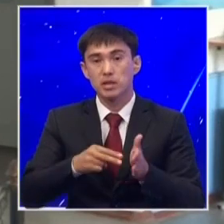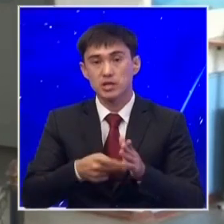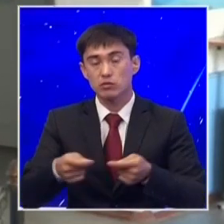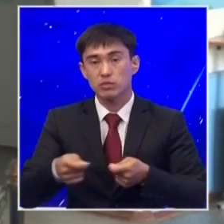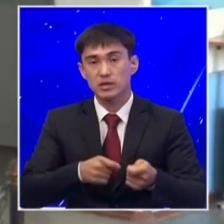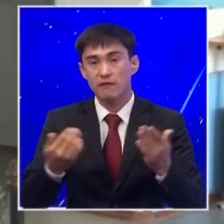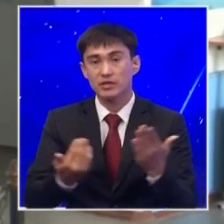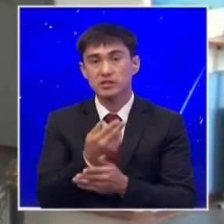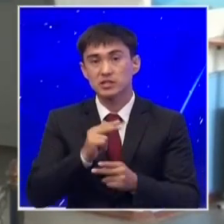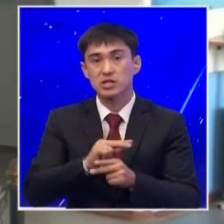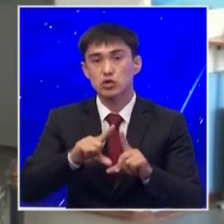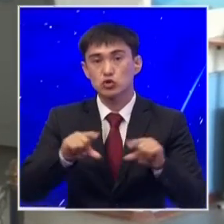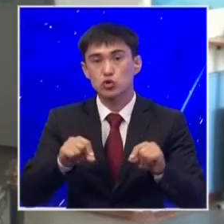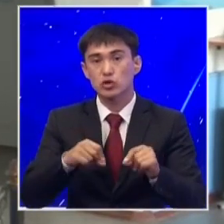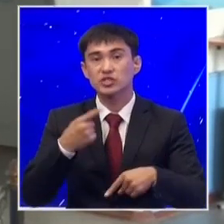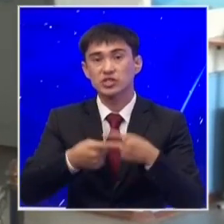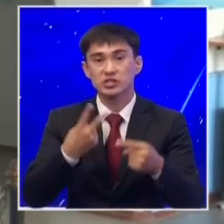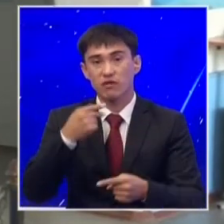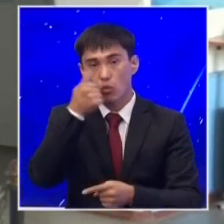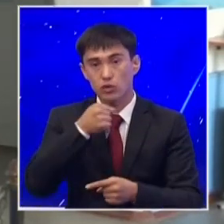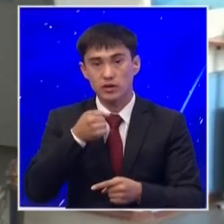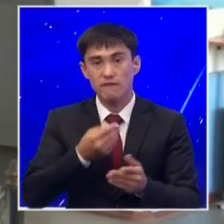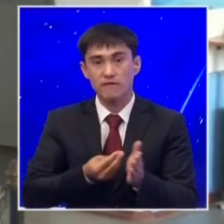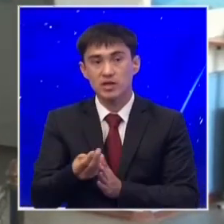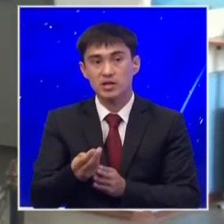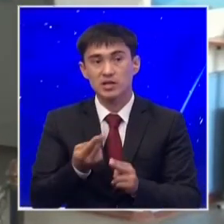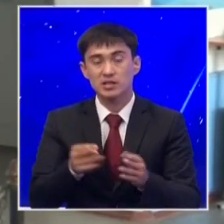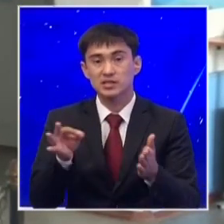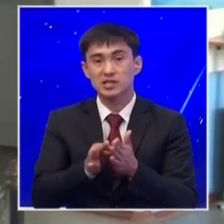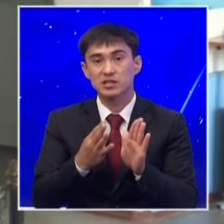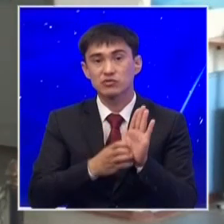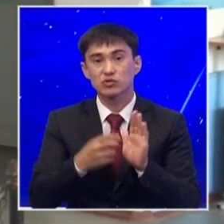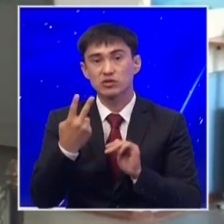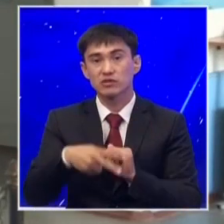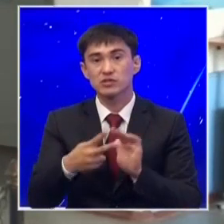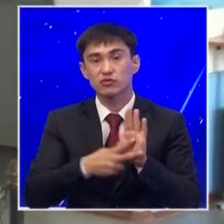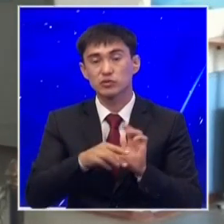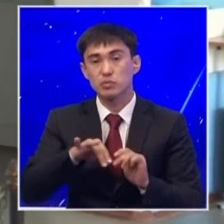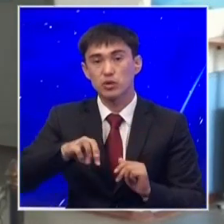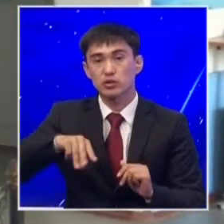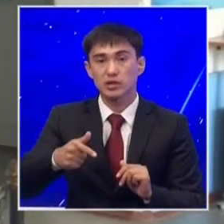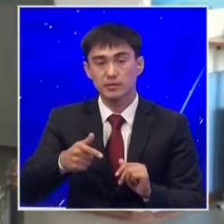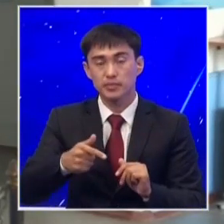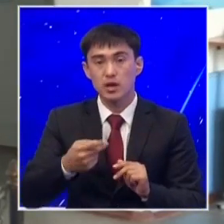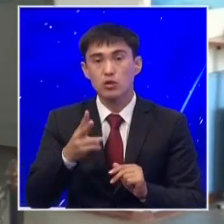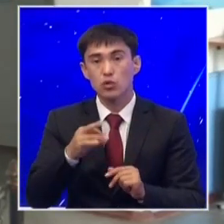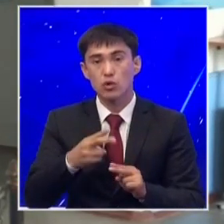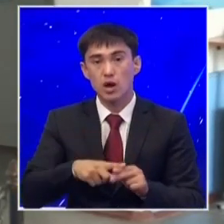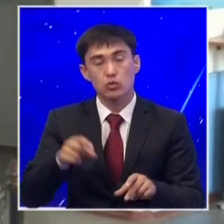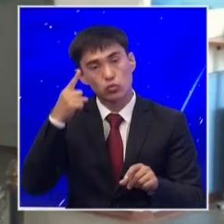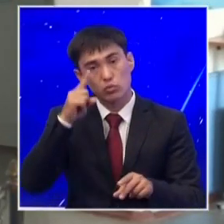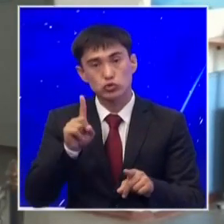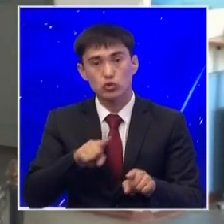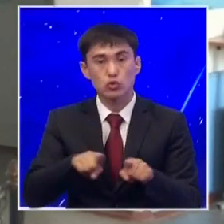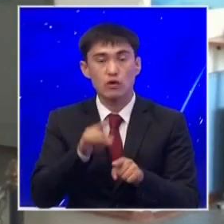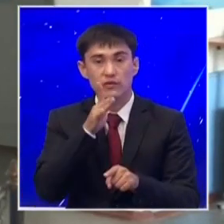провести обновление этой школы лишь через 2 года и выделить на эти цели 928 миллионов тенге. Однако я опасаюсь, что